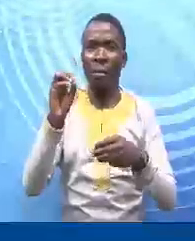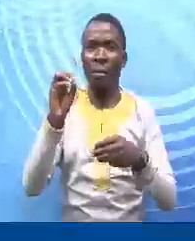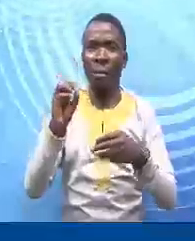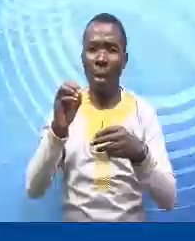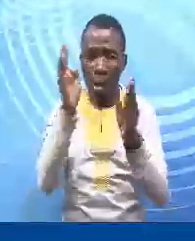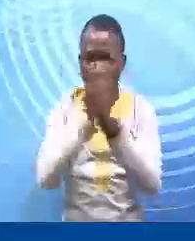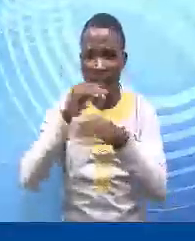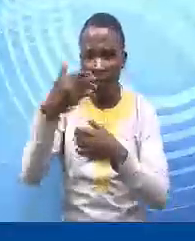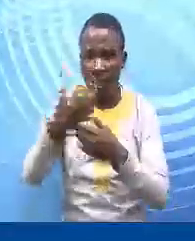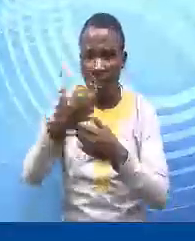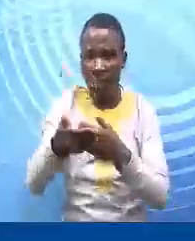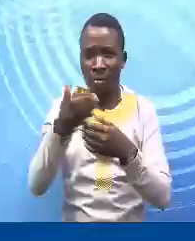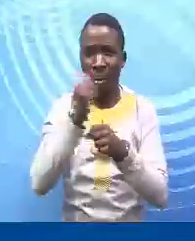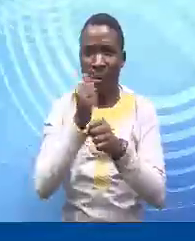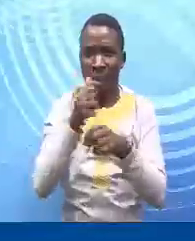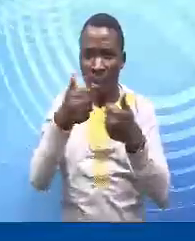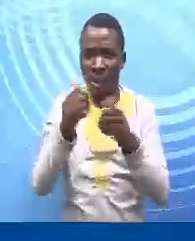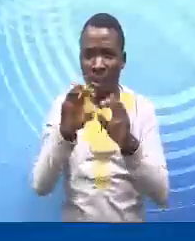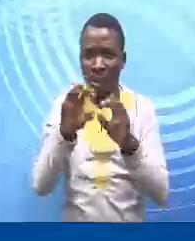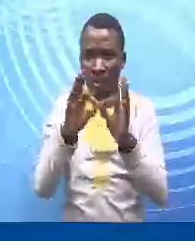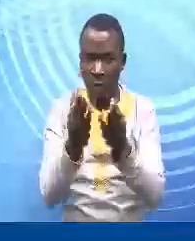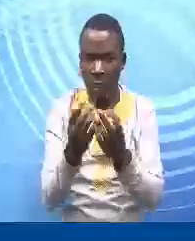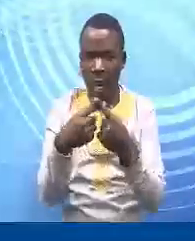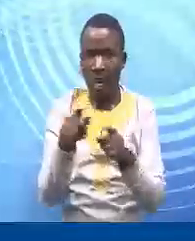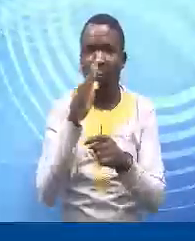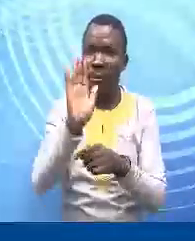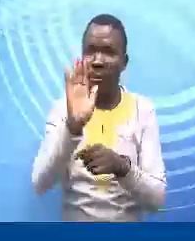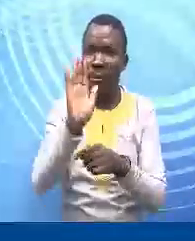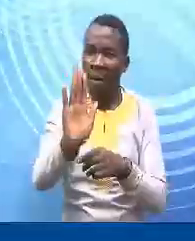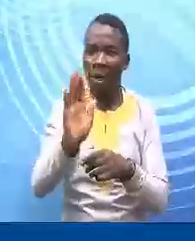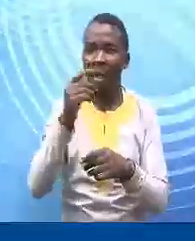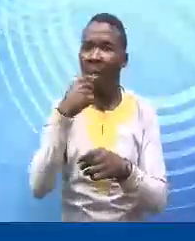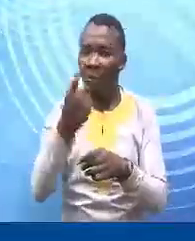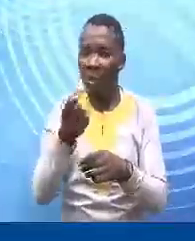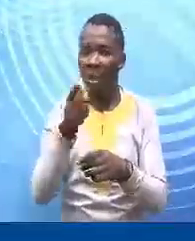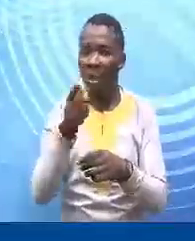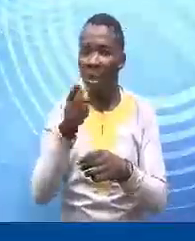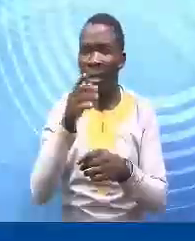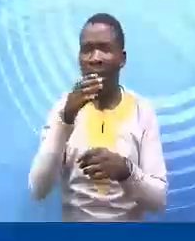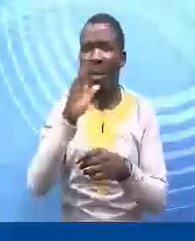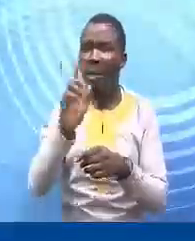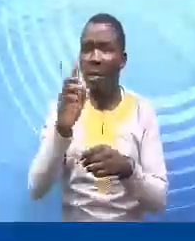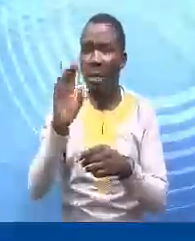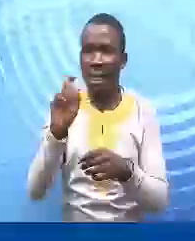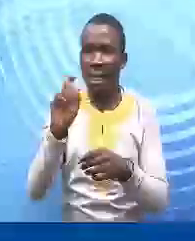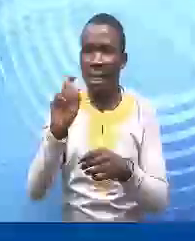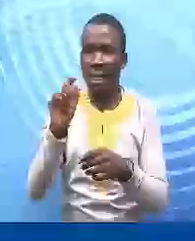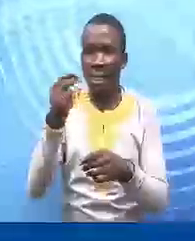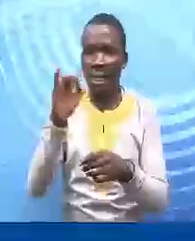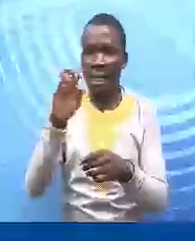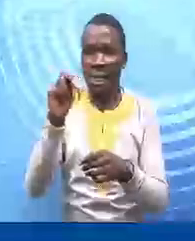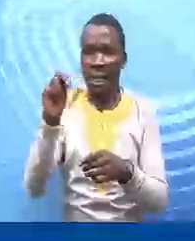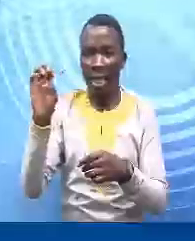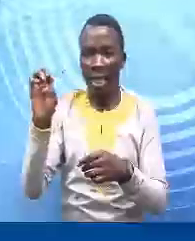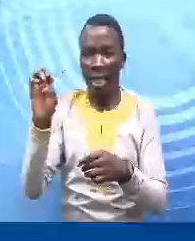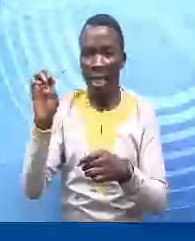inyuma yanagiriwe neza muri uyu muryango nyamara nyina Mukansanga Teresia yaramubyaranye na Sungura Etienne abaturage bakibaza uburyo yagiriwe